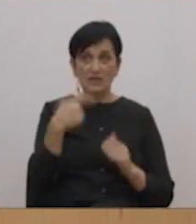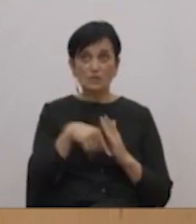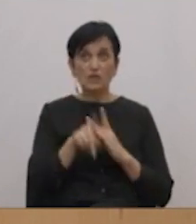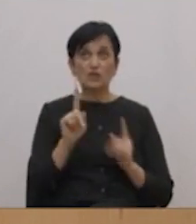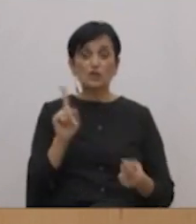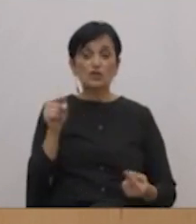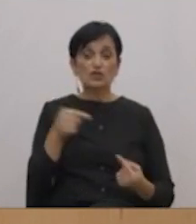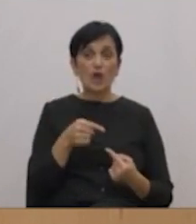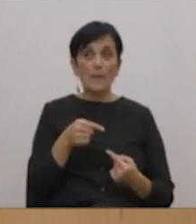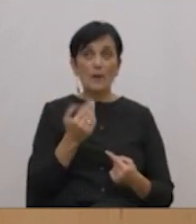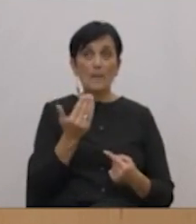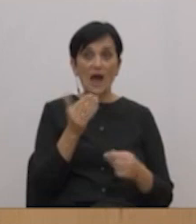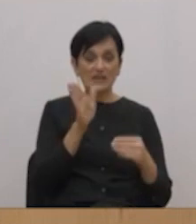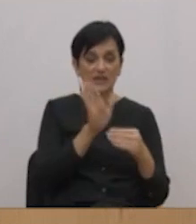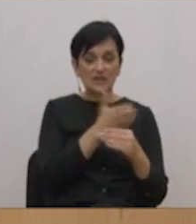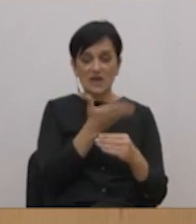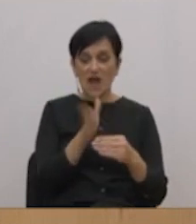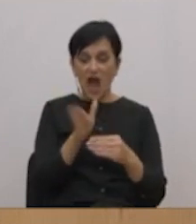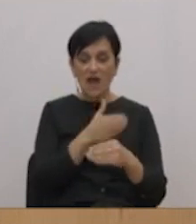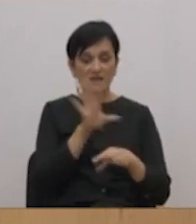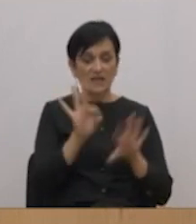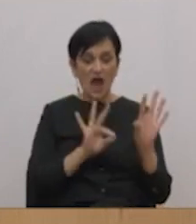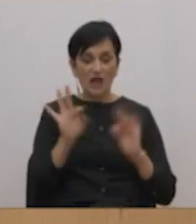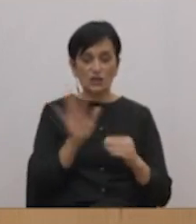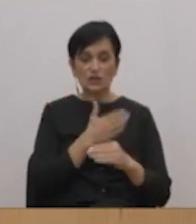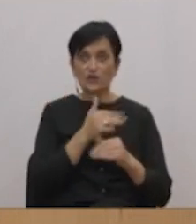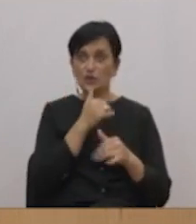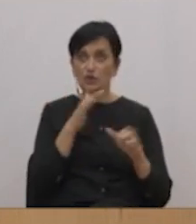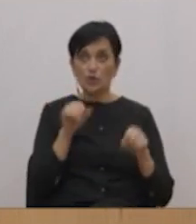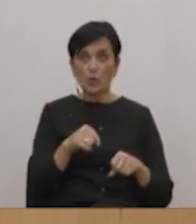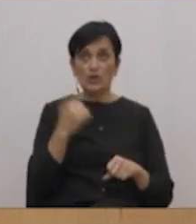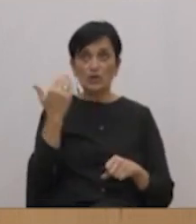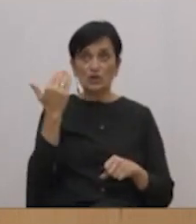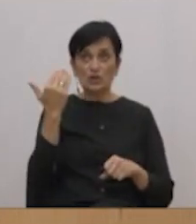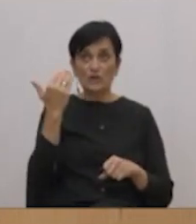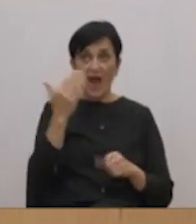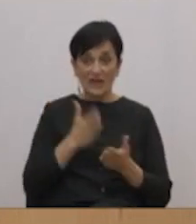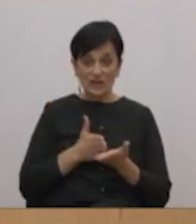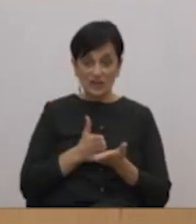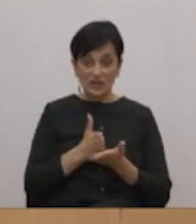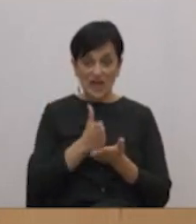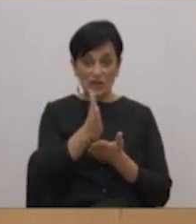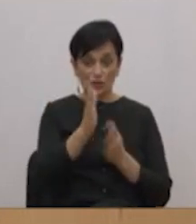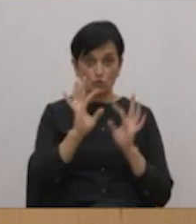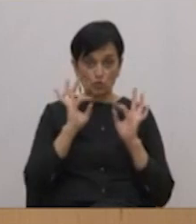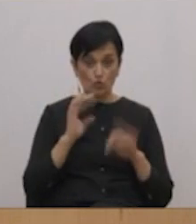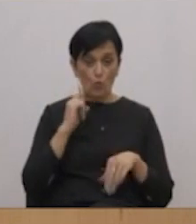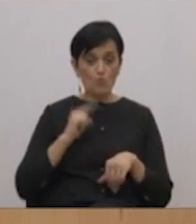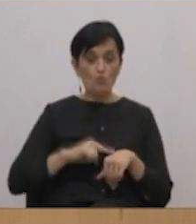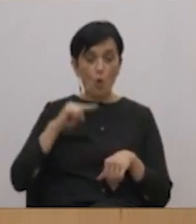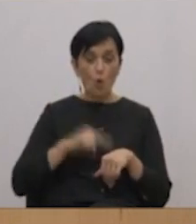შესაბამისად მათი გადარჩევა შეუძლებელია, თუმცა აქაც თქვენი მორალური ღერძი რომ სწორი იყოს,